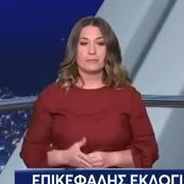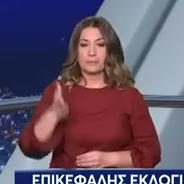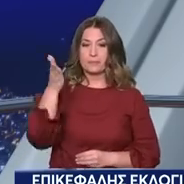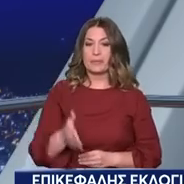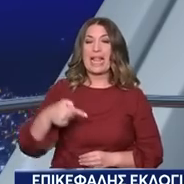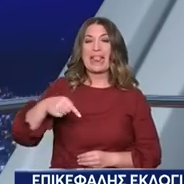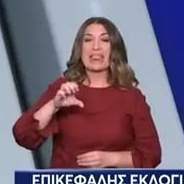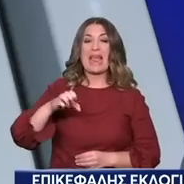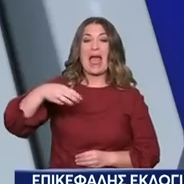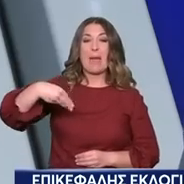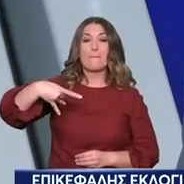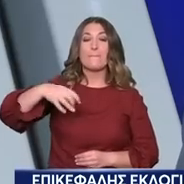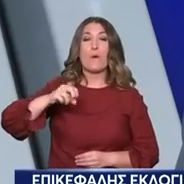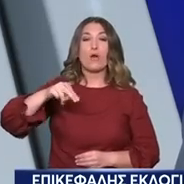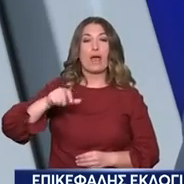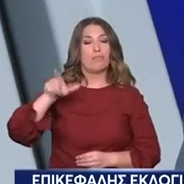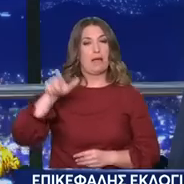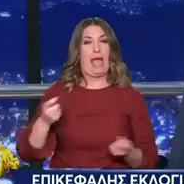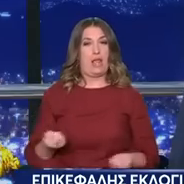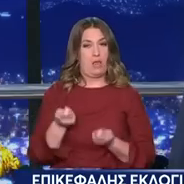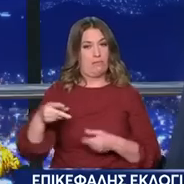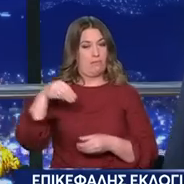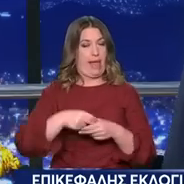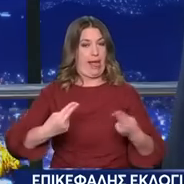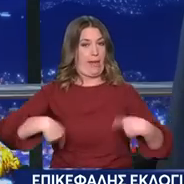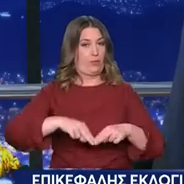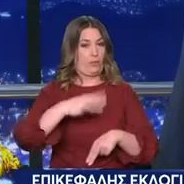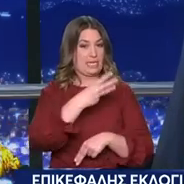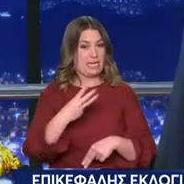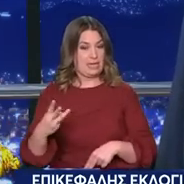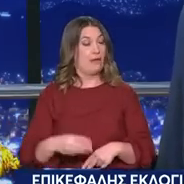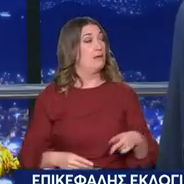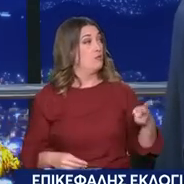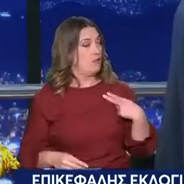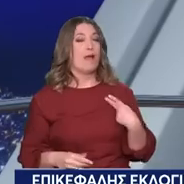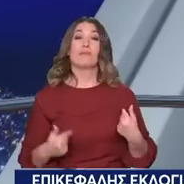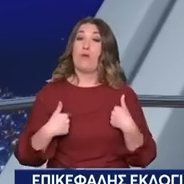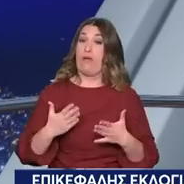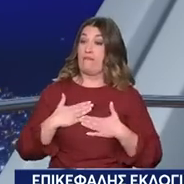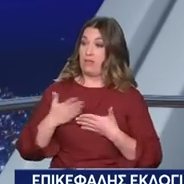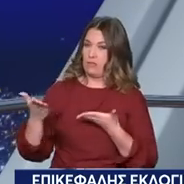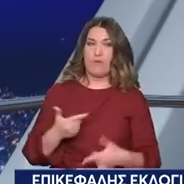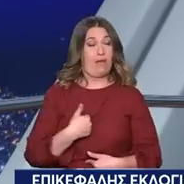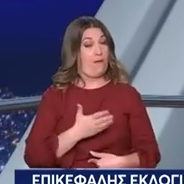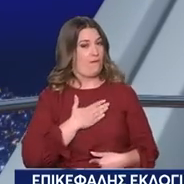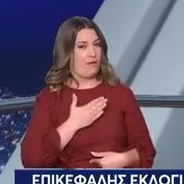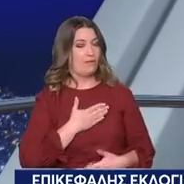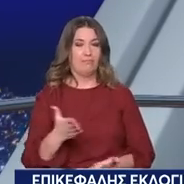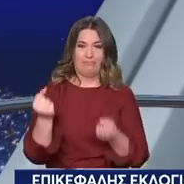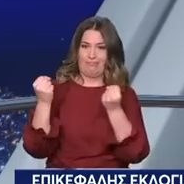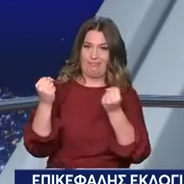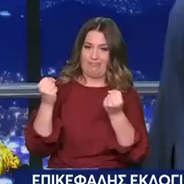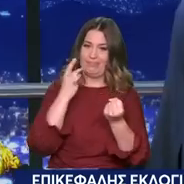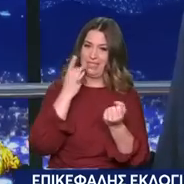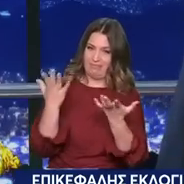εργατολόγο και επικεφαλής της Εκλογικής Επιτροπής του ΣΥΡΙΖΑ, έτσι. Πολύ σωστά. Σας ευχαριστούμε πολύ. Εγώ ευχαριστώ για την πρόσκληση. Σιδεροκέφαλος. Σας